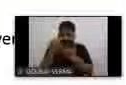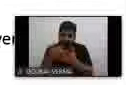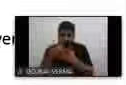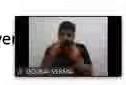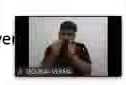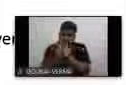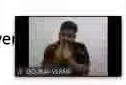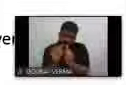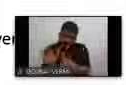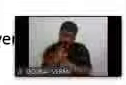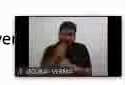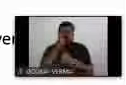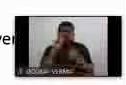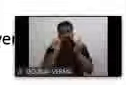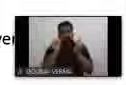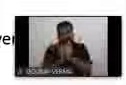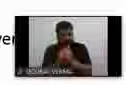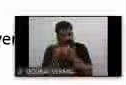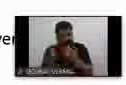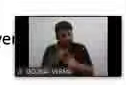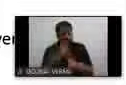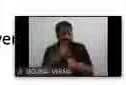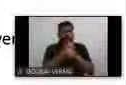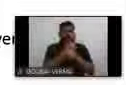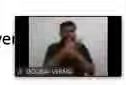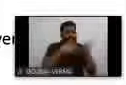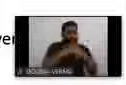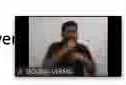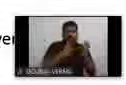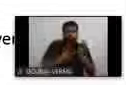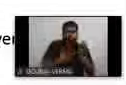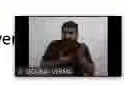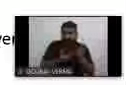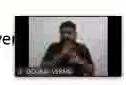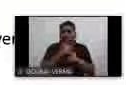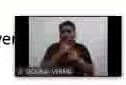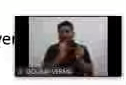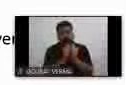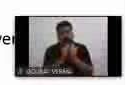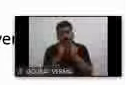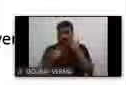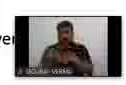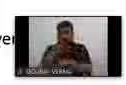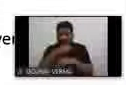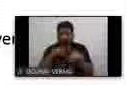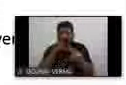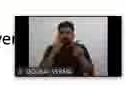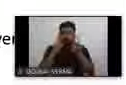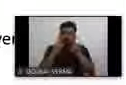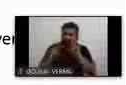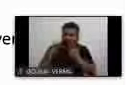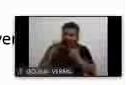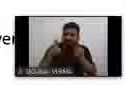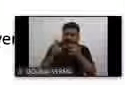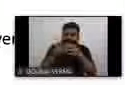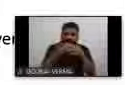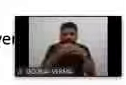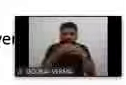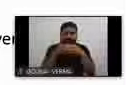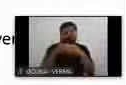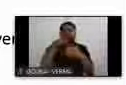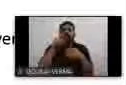पड़ेगा, फादर को, टीचर को, थेरेपिस्ट हो साथ में, देन इट विल बी इजी फॉर डूइंग द असेसमेंट. हमेशा बच्चे